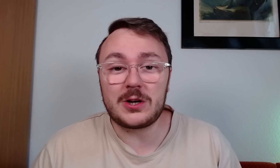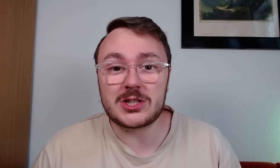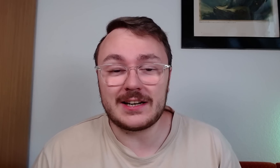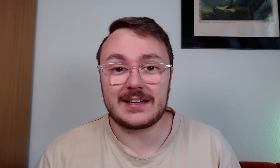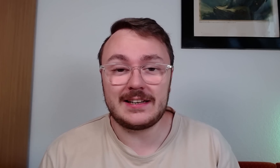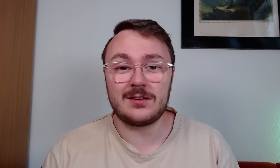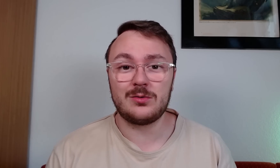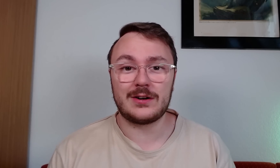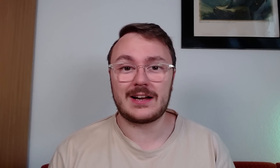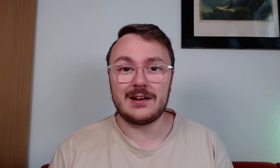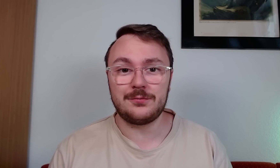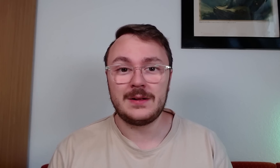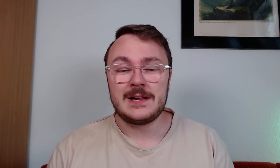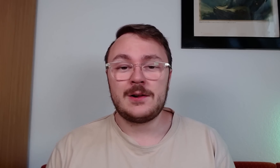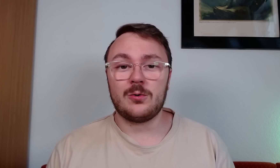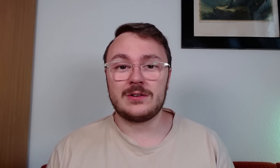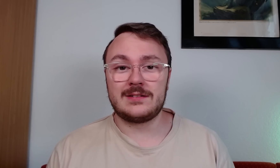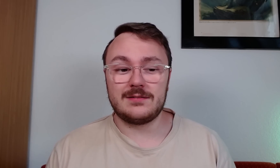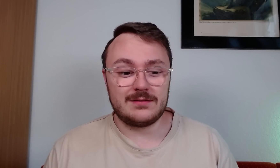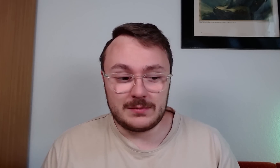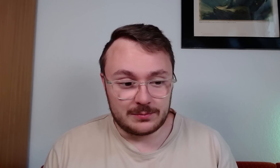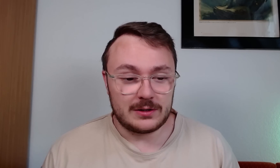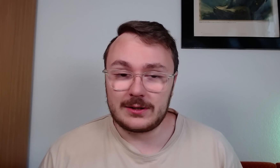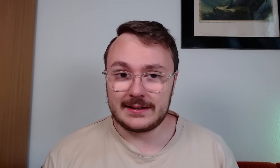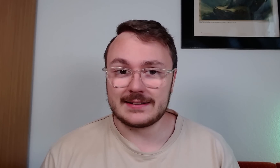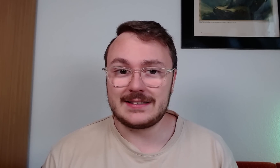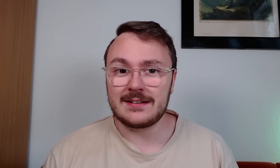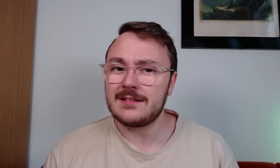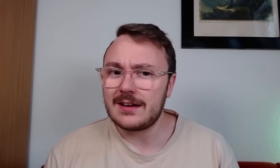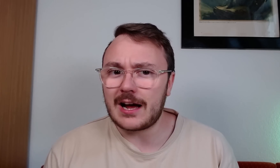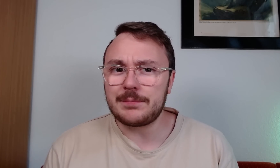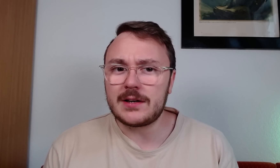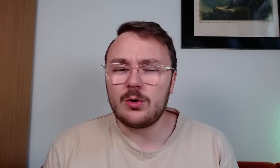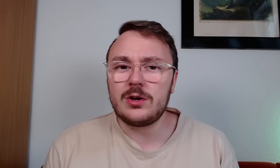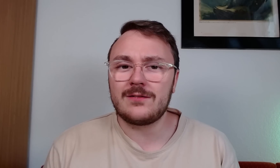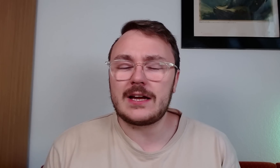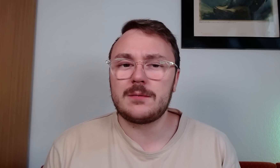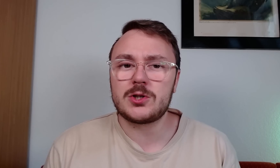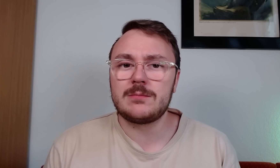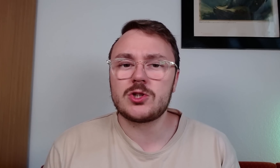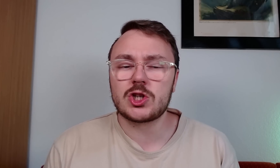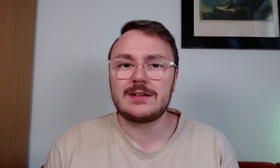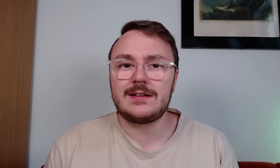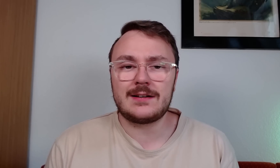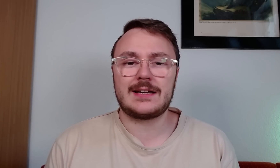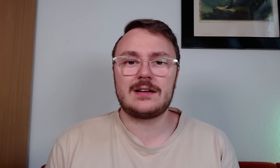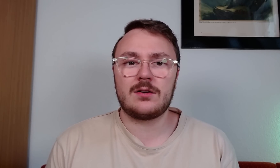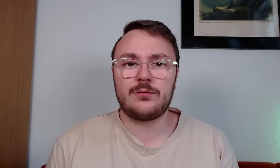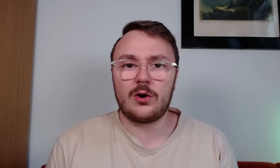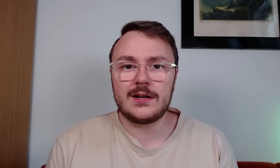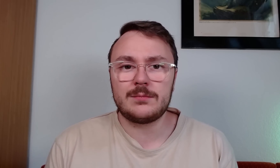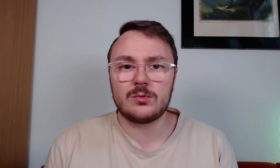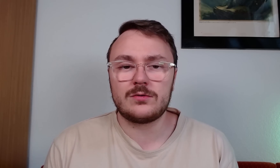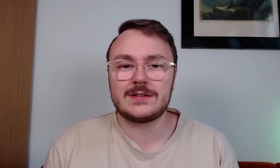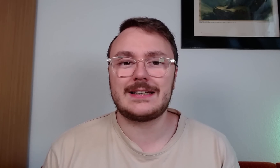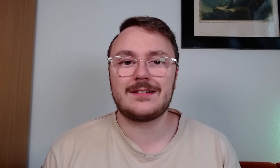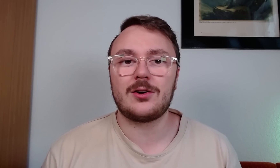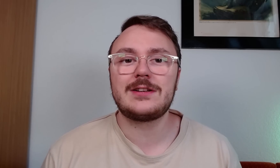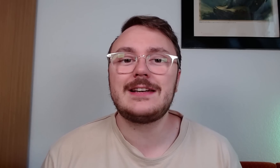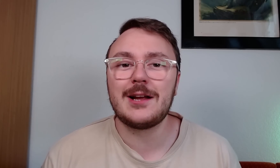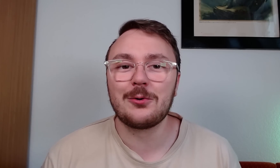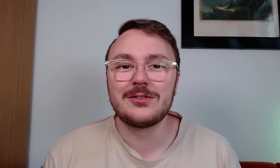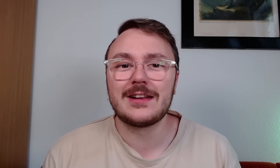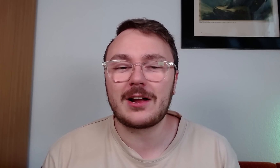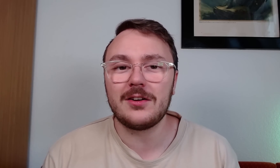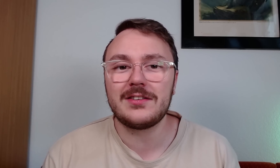ideologisch an den Kindern zu vergreifen und mich würde wirklich interessieren habt ihr da irgendwelche bestimmten Schritte die dagegen vornimmt und wir sehen